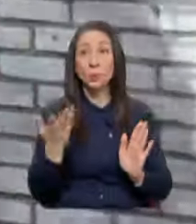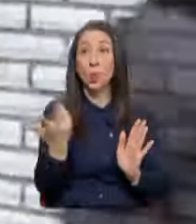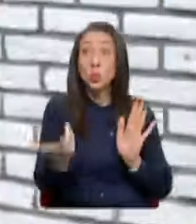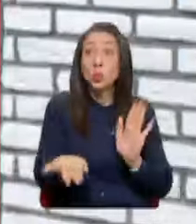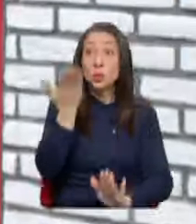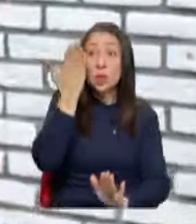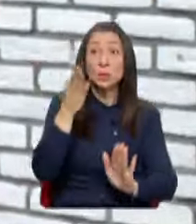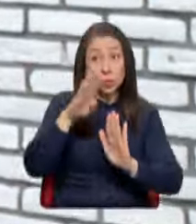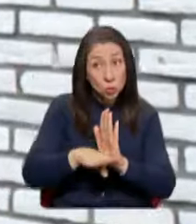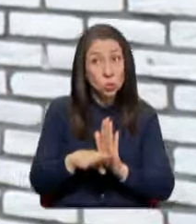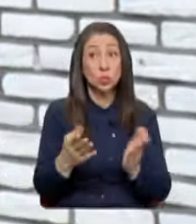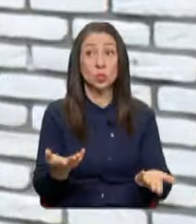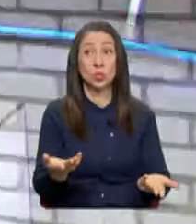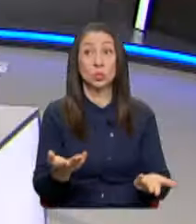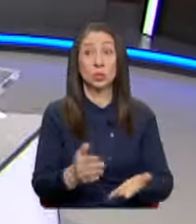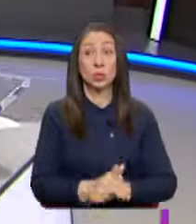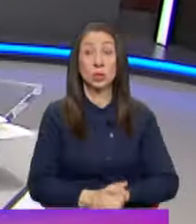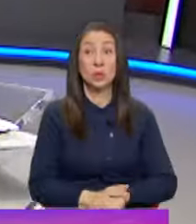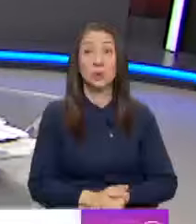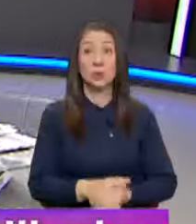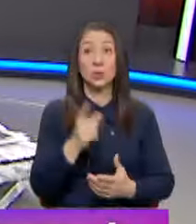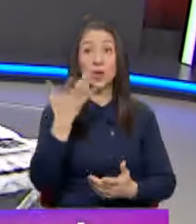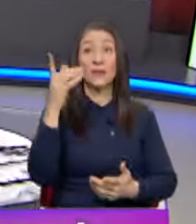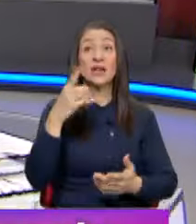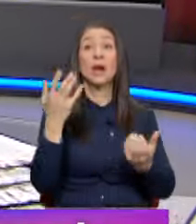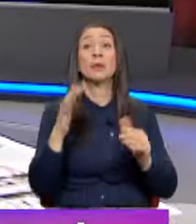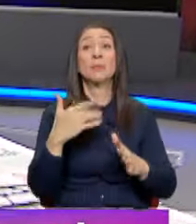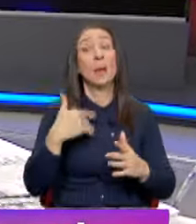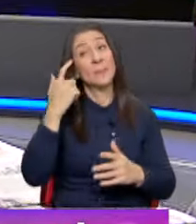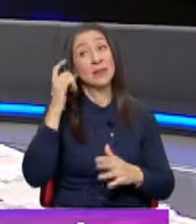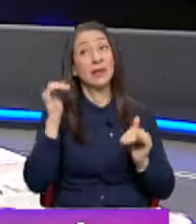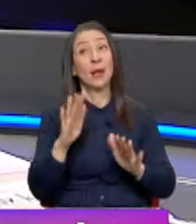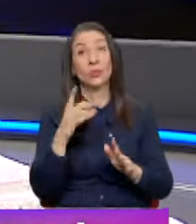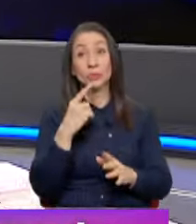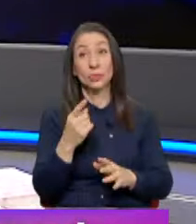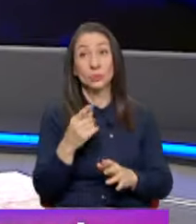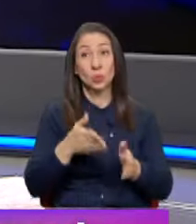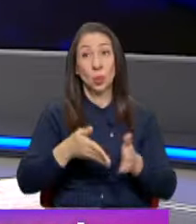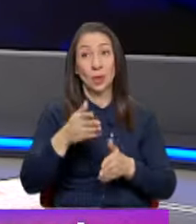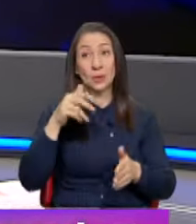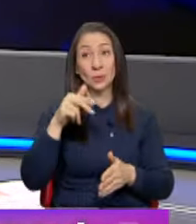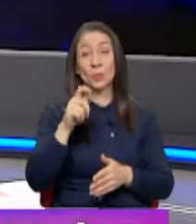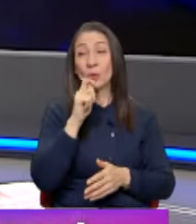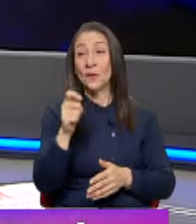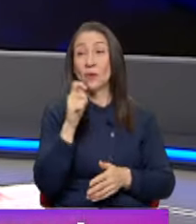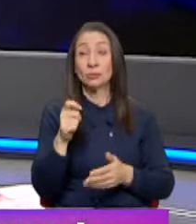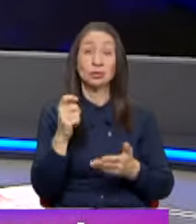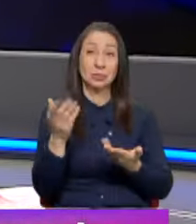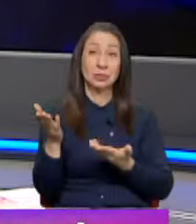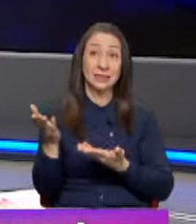yüksek Tabii düşürürsün ya Bu kadar da vergi alınmaz Bana hiç mantıklı gelmiyor diyor sokakta mikrofonu